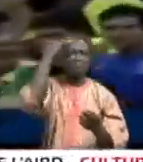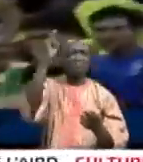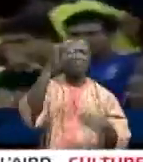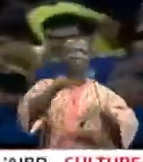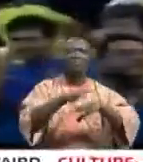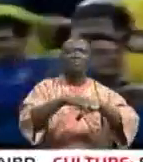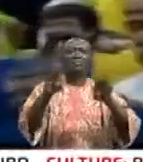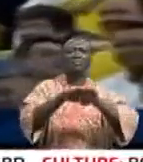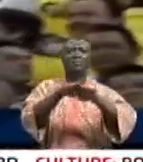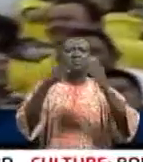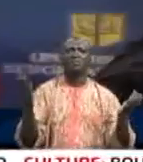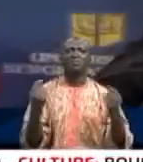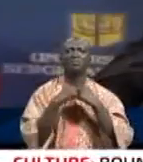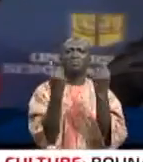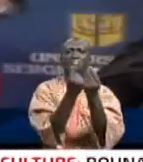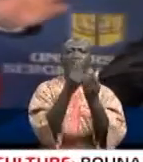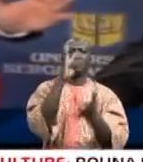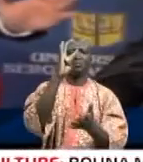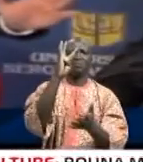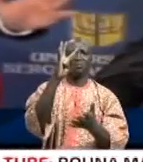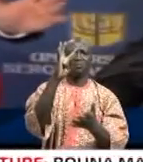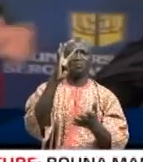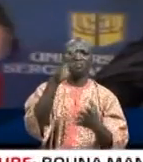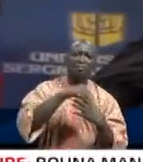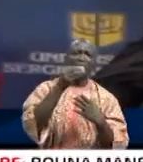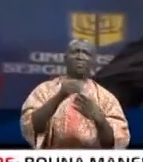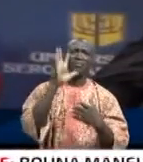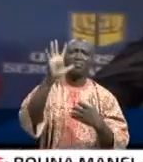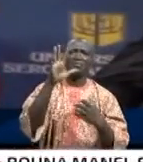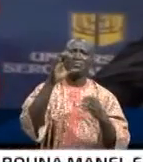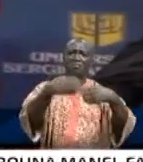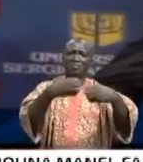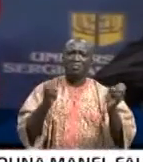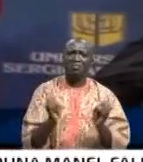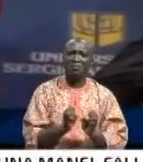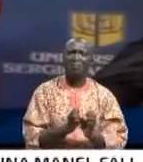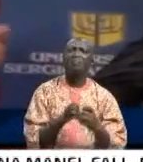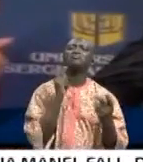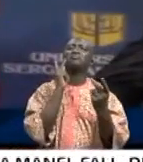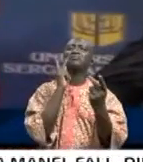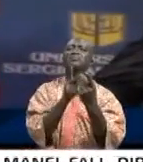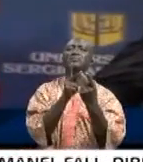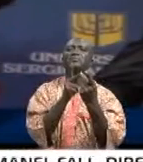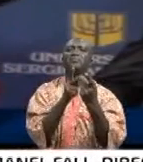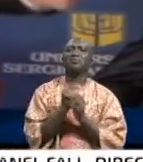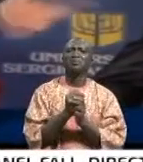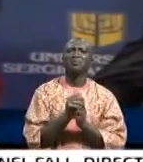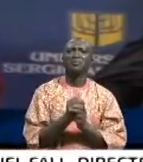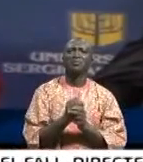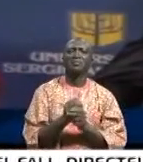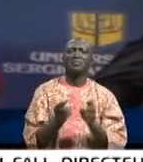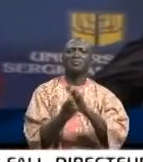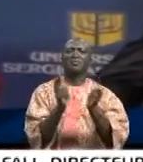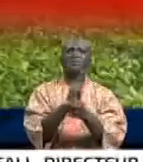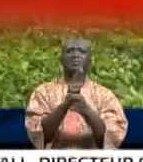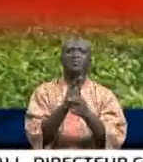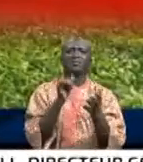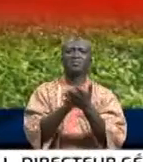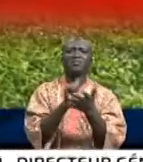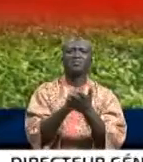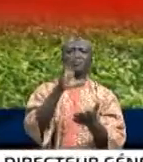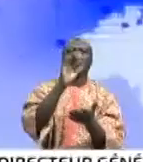avec des groupes de 4 ou de 5 équipes à toutefois précisé le successeur de cette planète